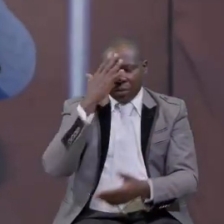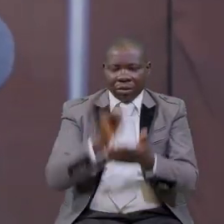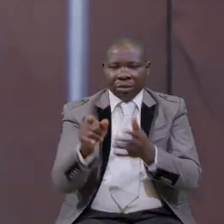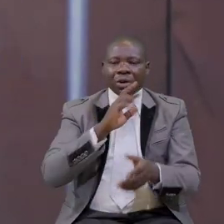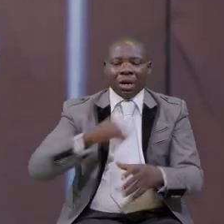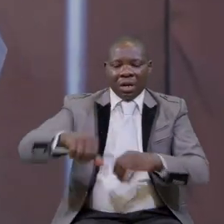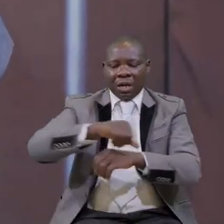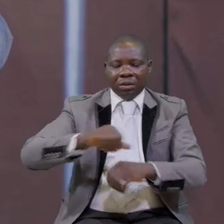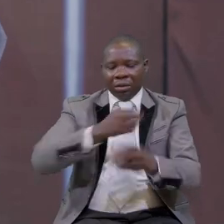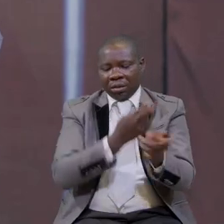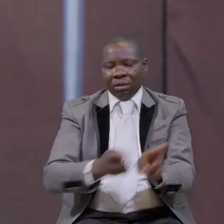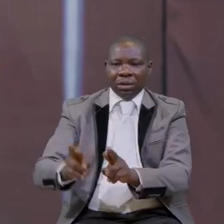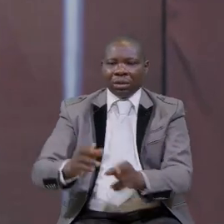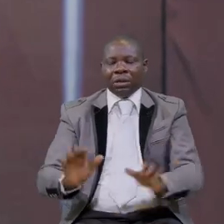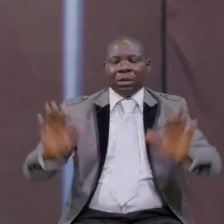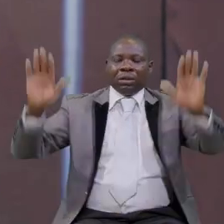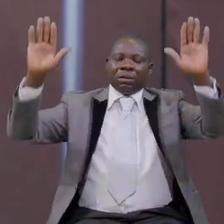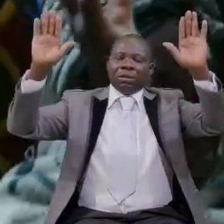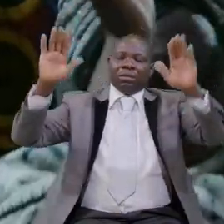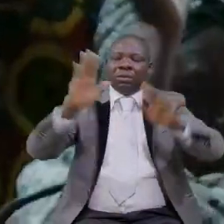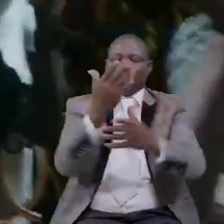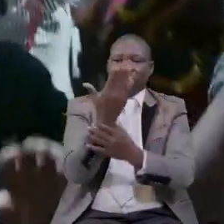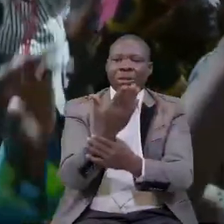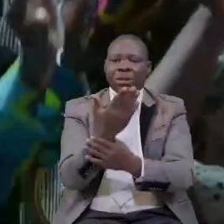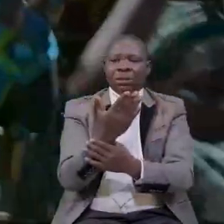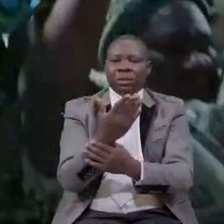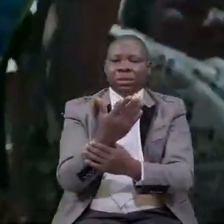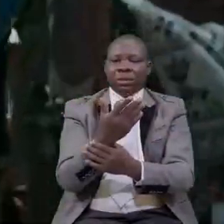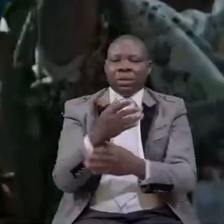Je sais que vous êtes déjà loin. Levez cette main.